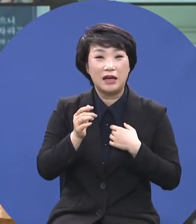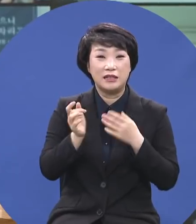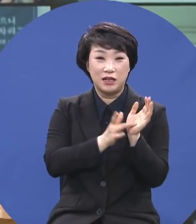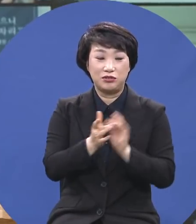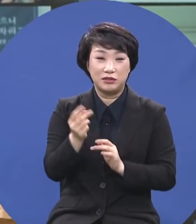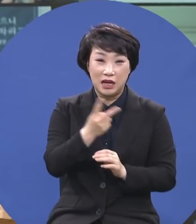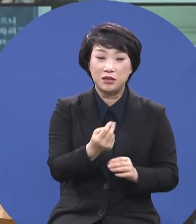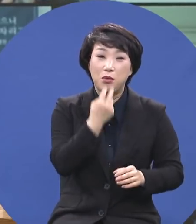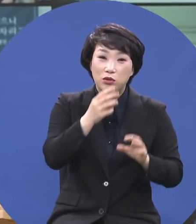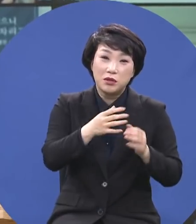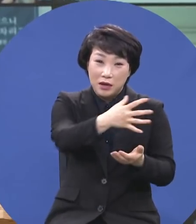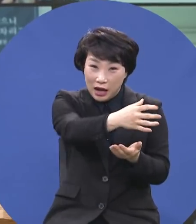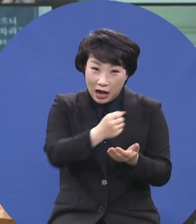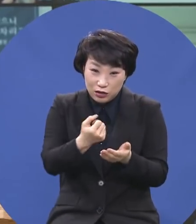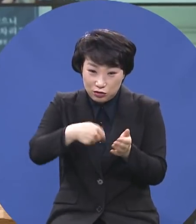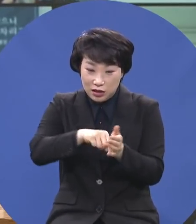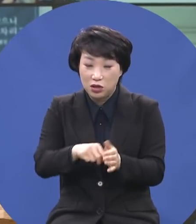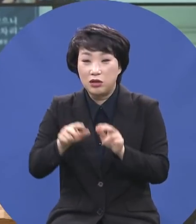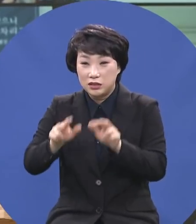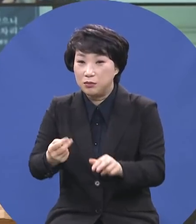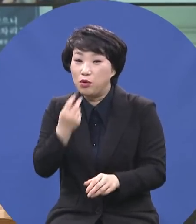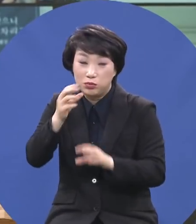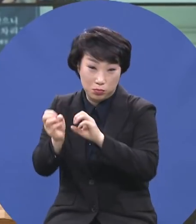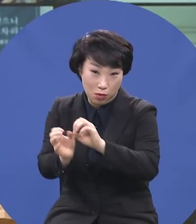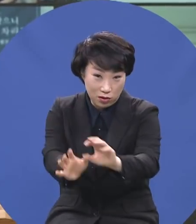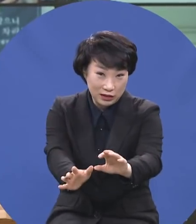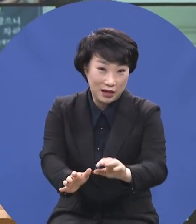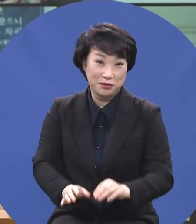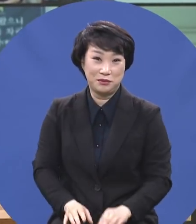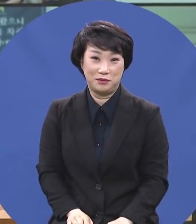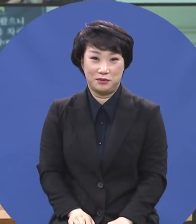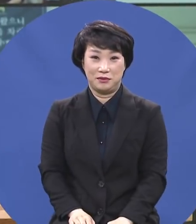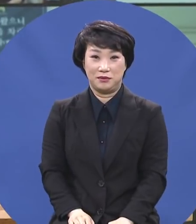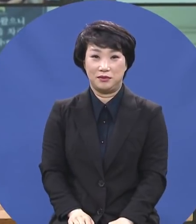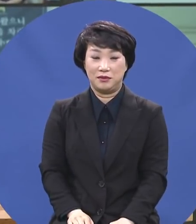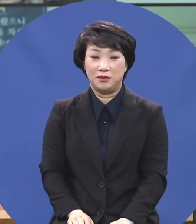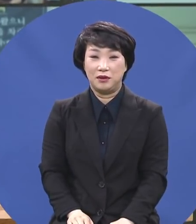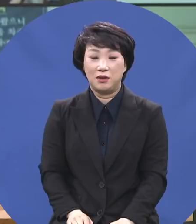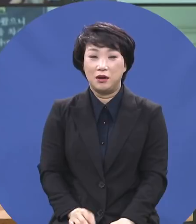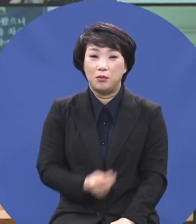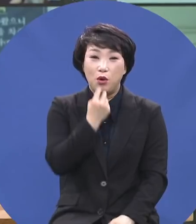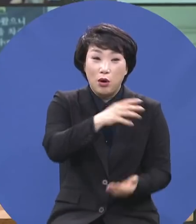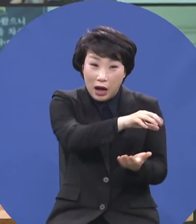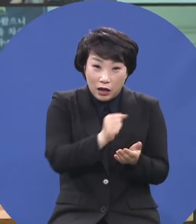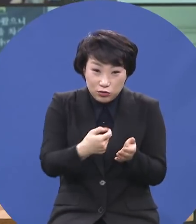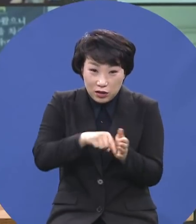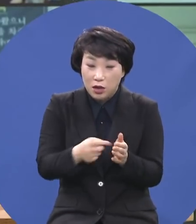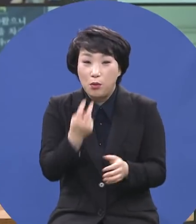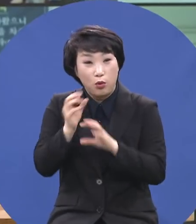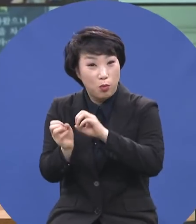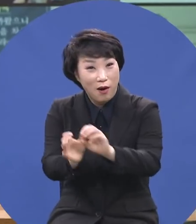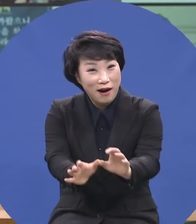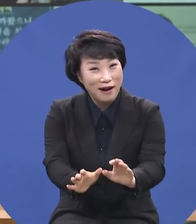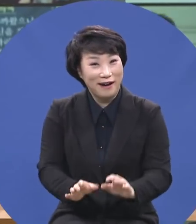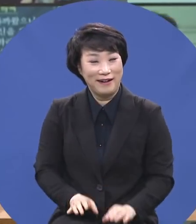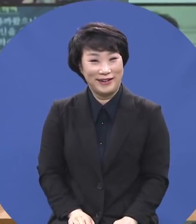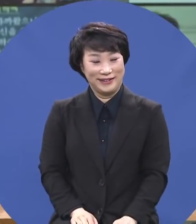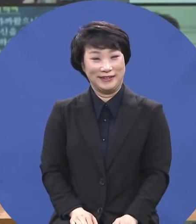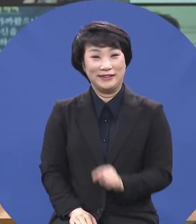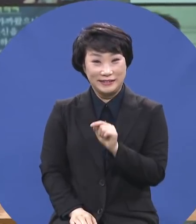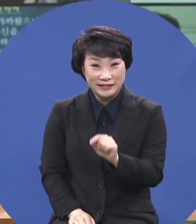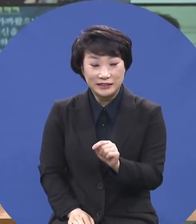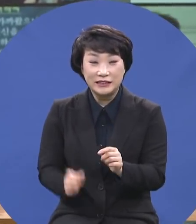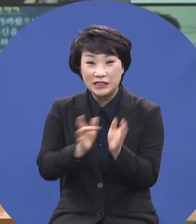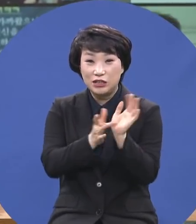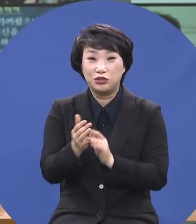다시 목숨을 얻기 위해서 목숨을 버린다. 목숨을 얻기 위해서 목숨을 버린다.